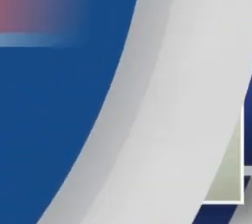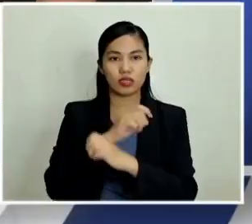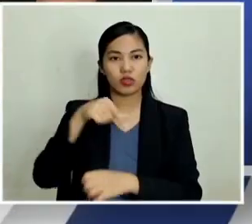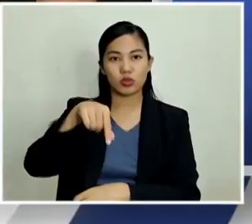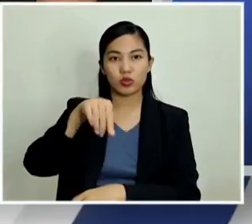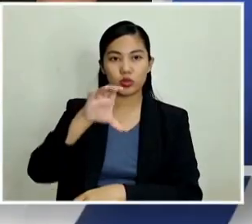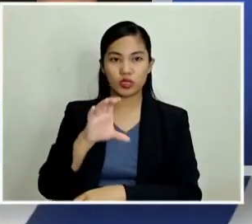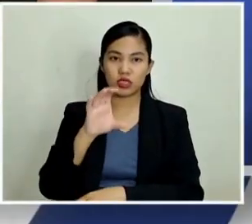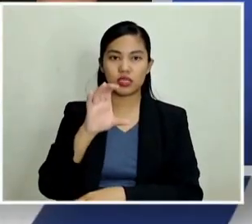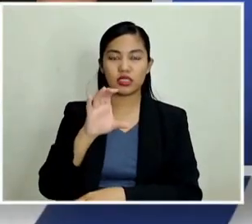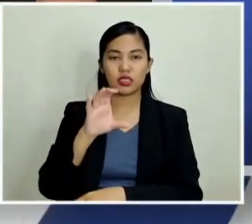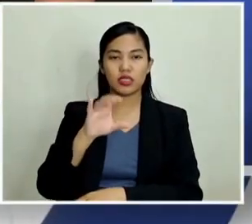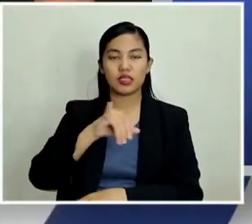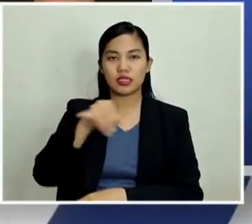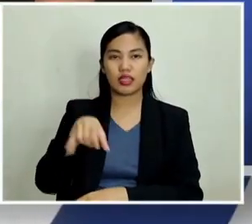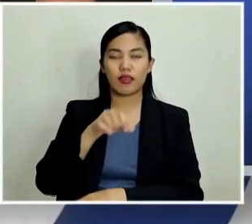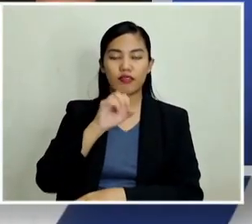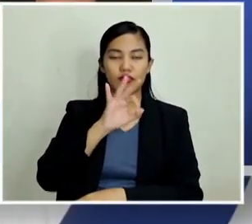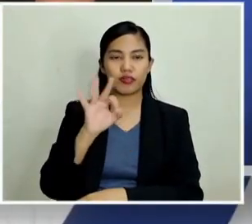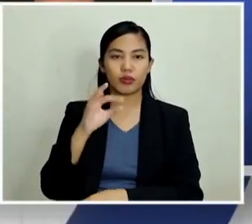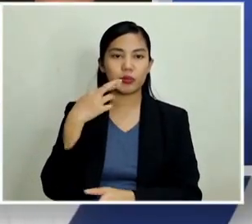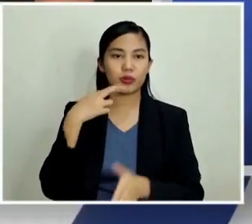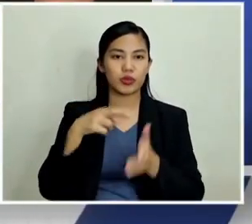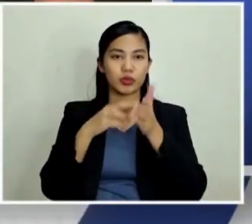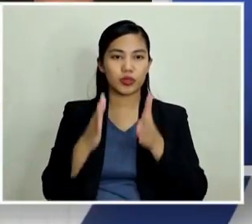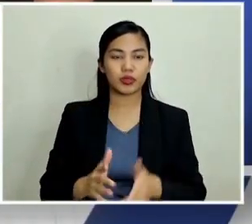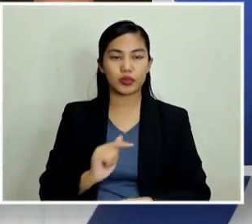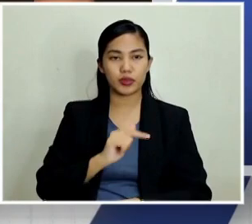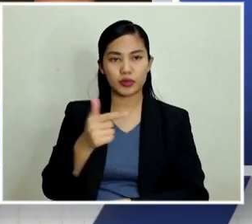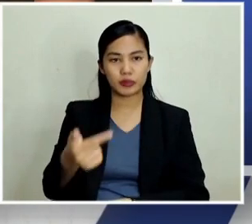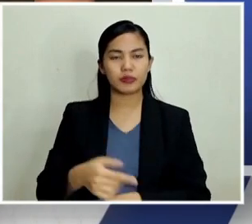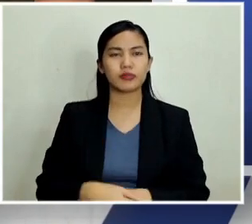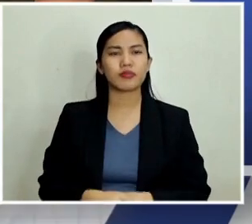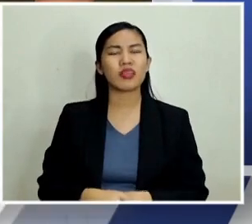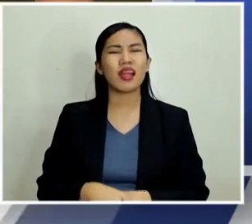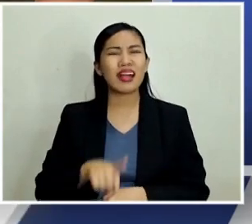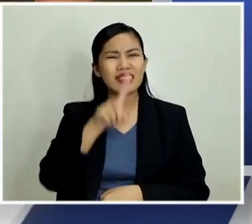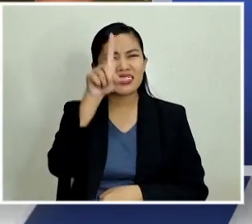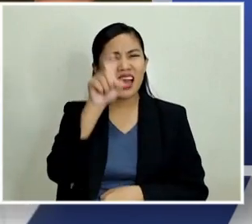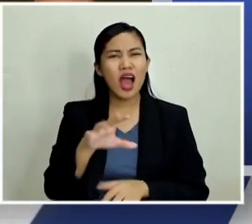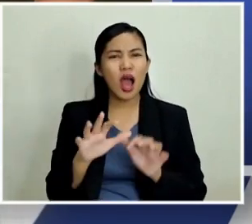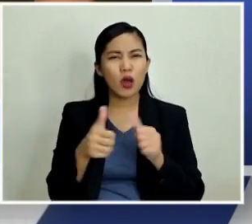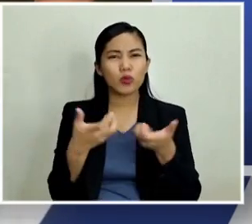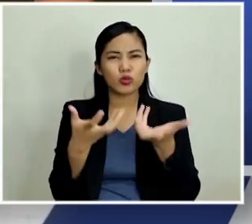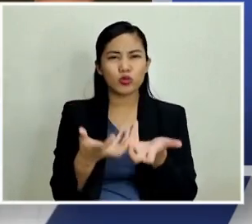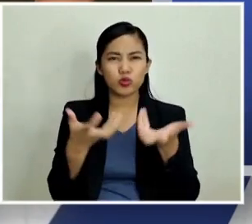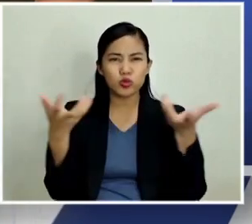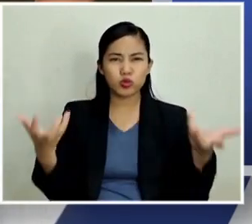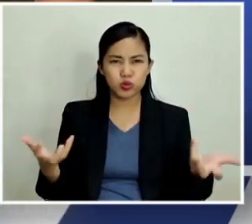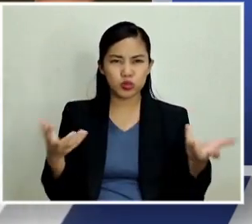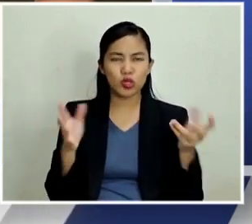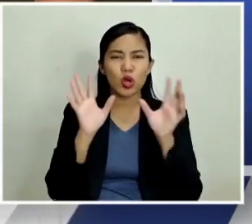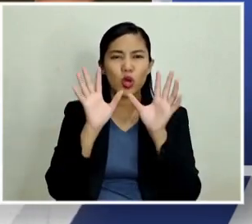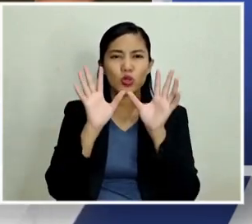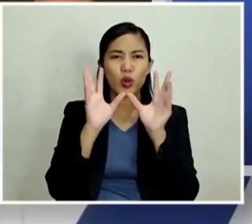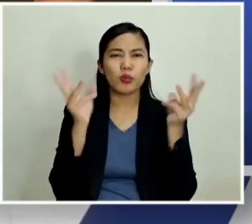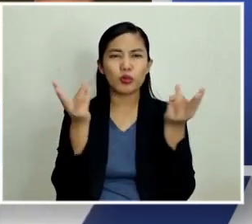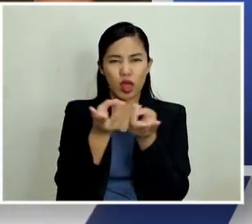Jack Batalyones. Jack, paanong hati yung gagawin nila sa Commonwealth Avenue? Paki-explain.